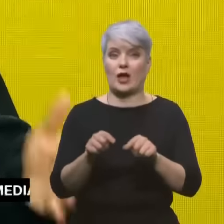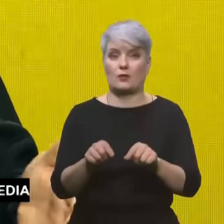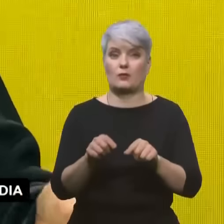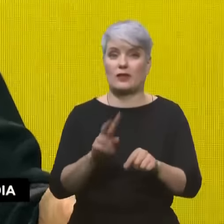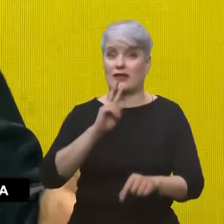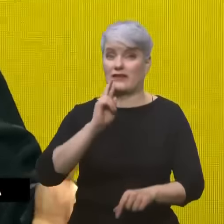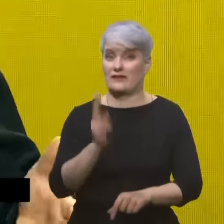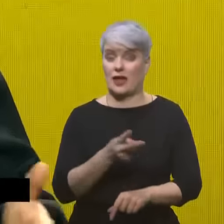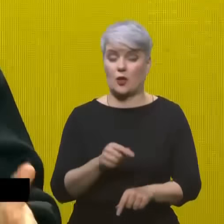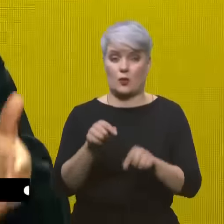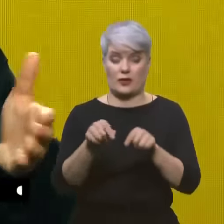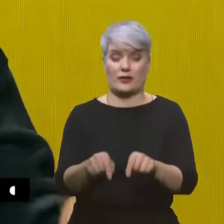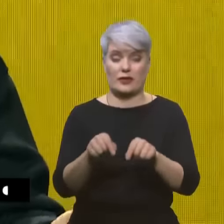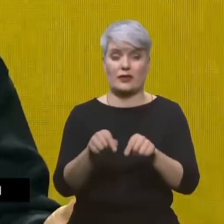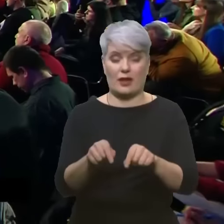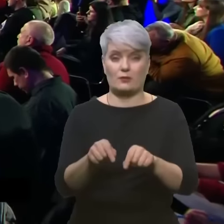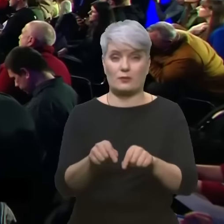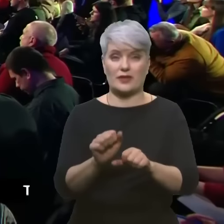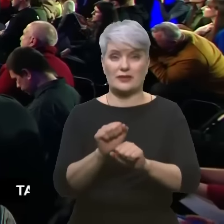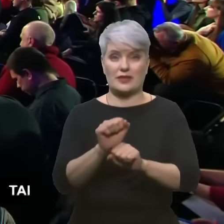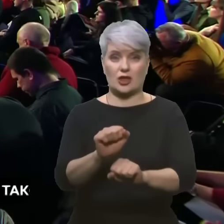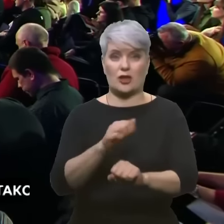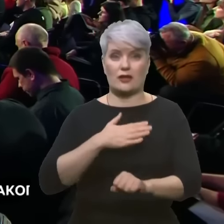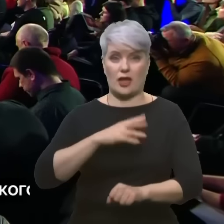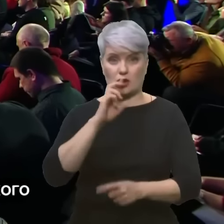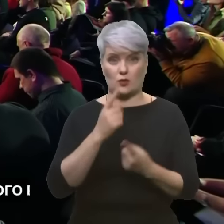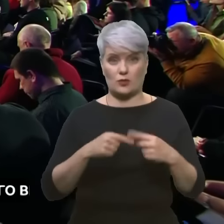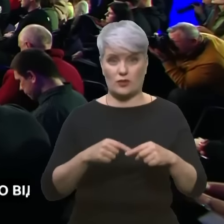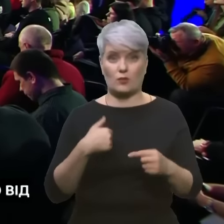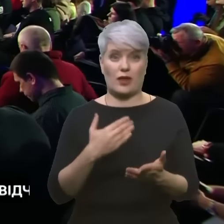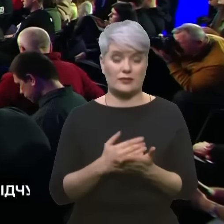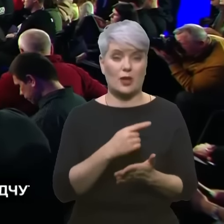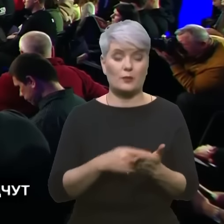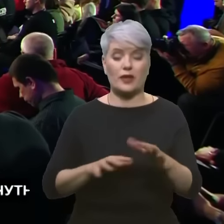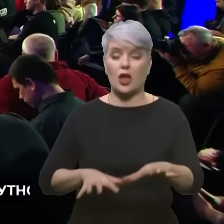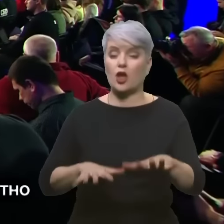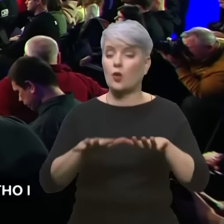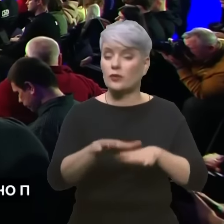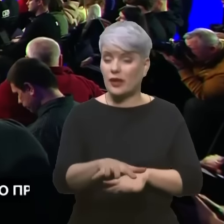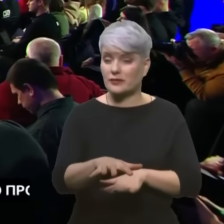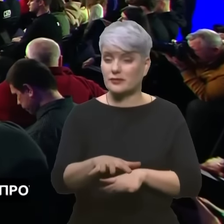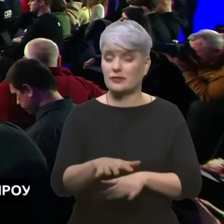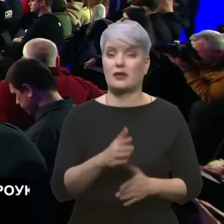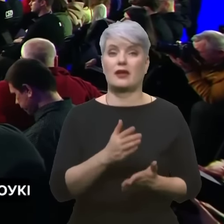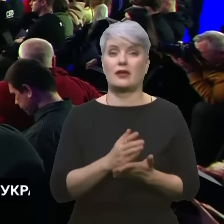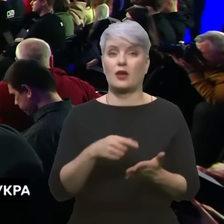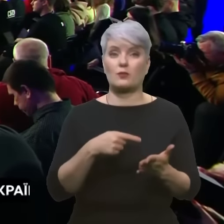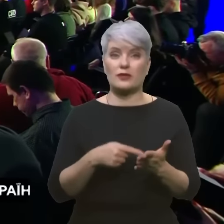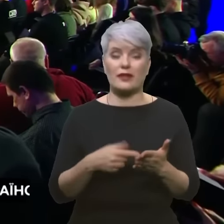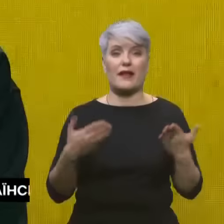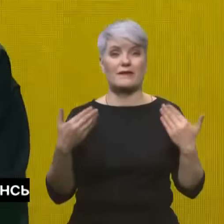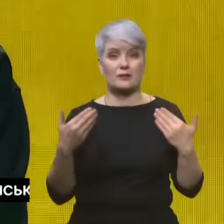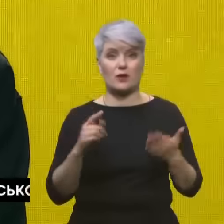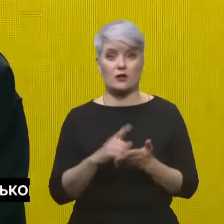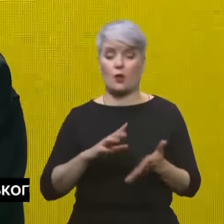хто 2 роки там захищає нашу державу? Якщо у нас є питання ротаційні, у нас є питання відпусток, то це повинен